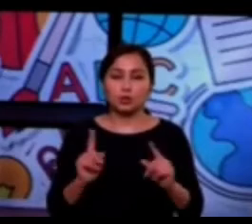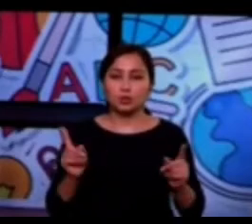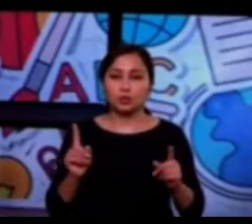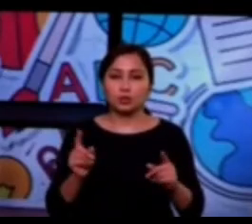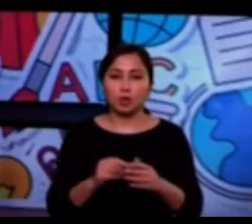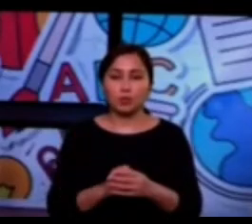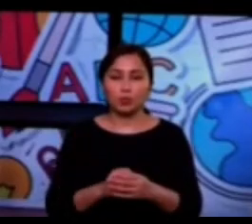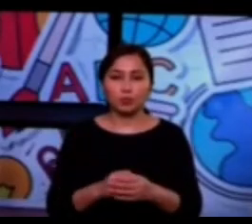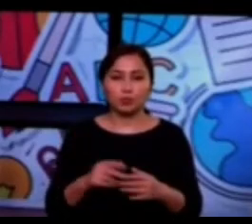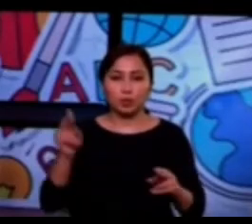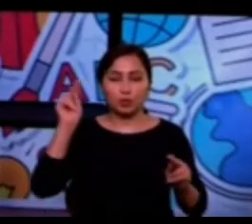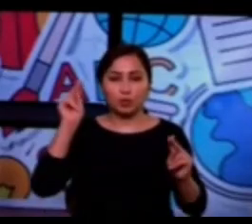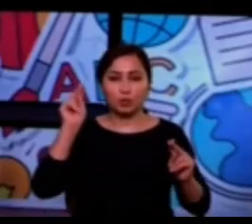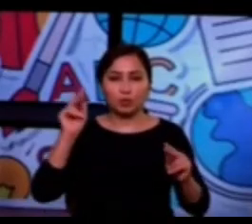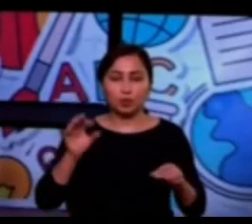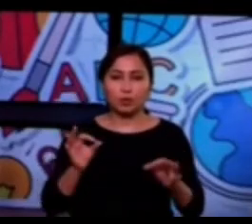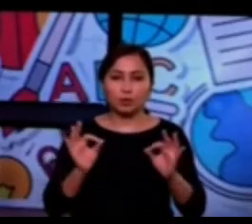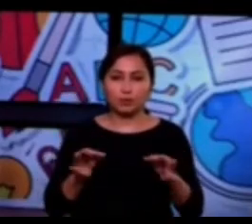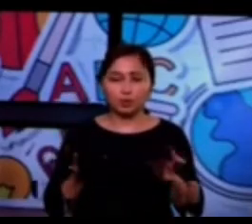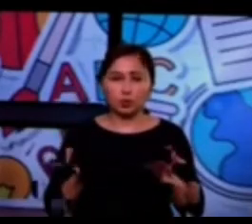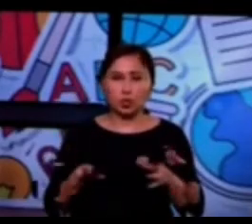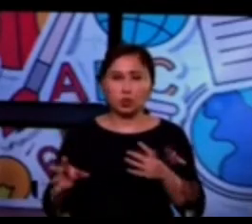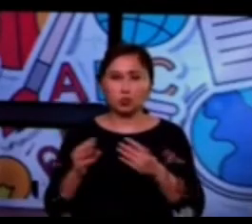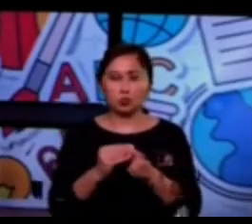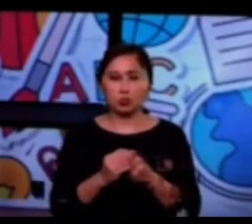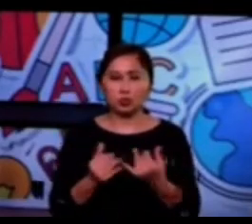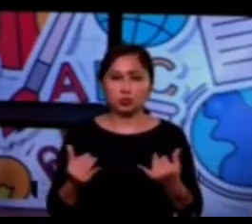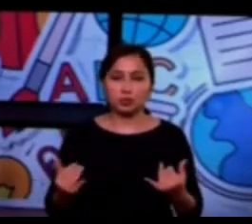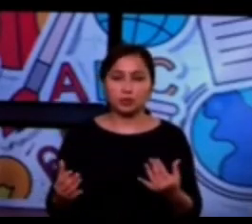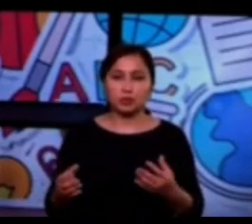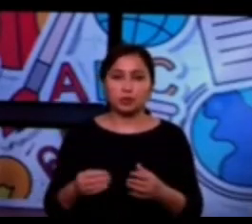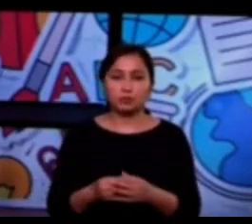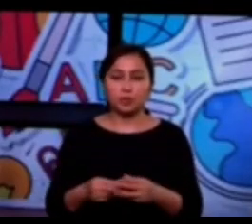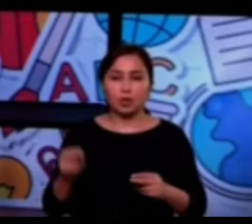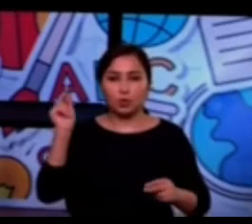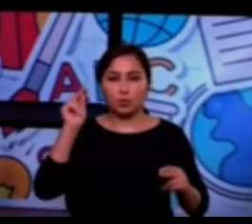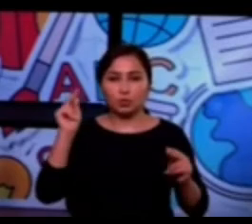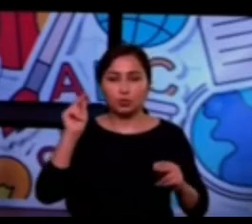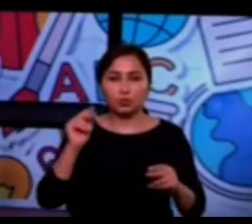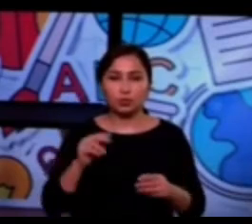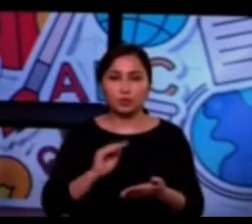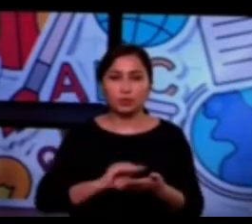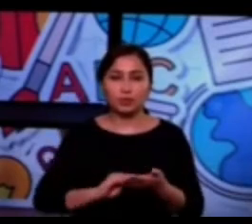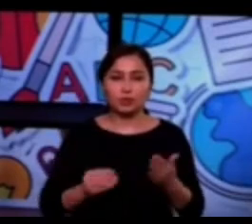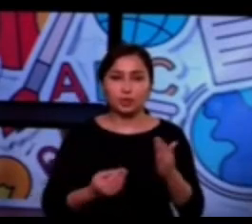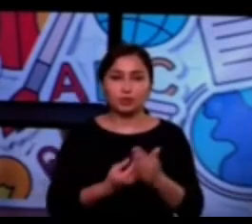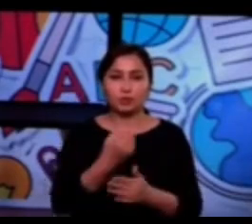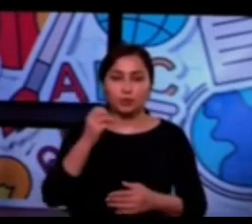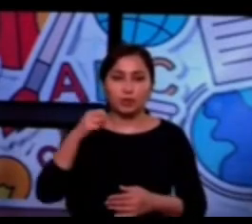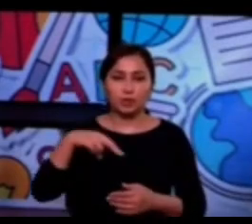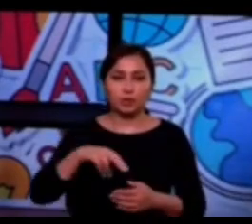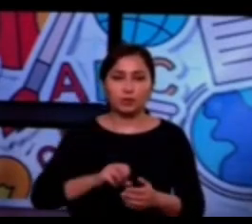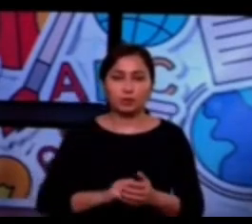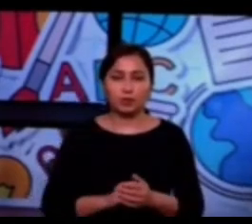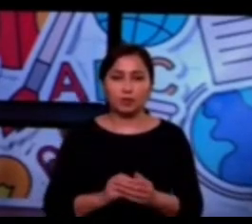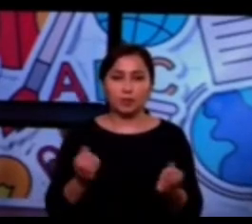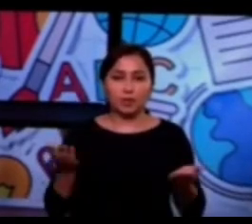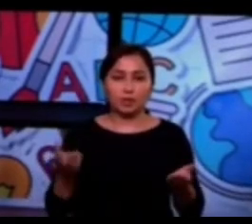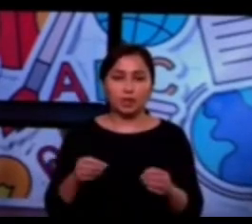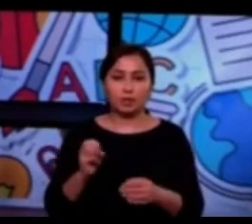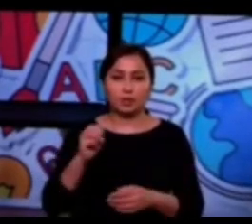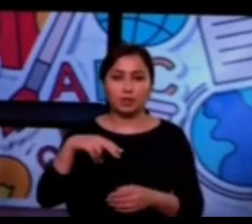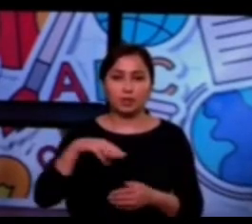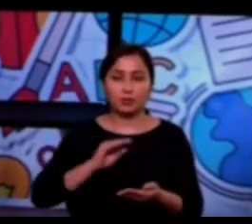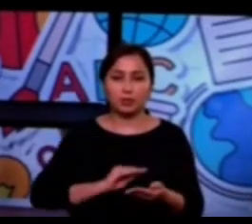уроке? Совершенно верно. Мы сегодня с вами учились писать новые элементы. А какие